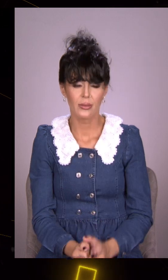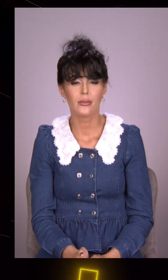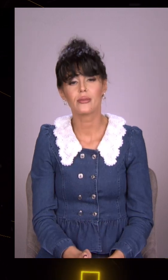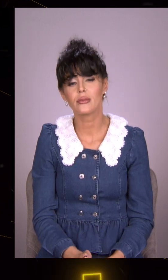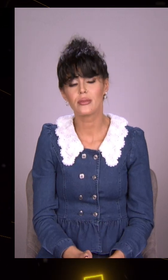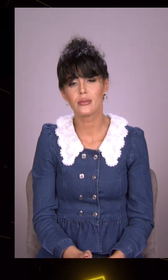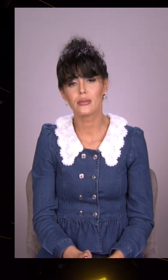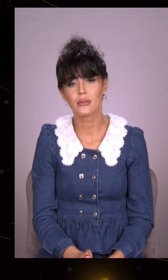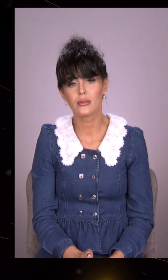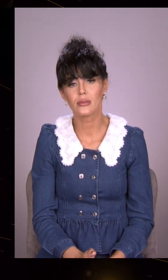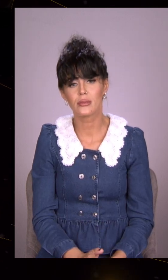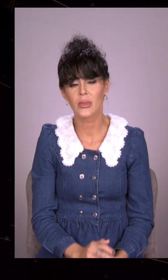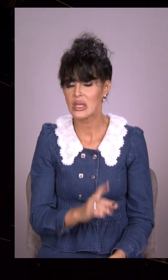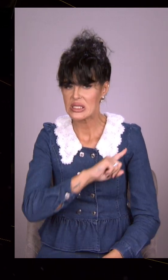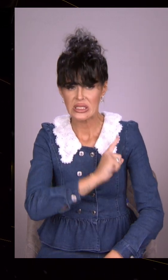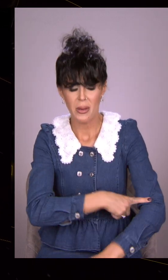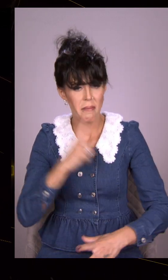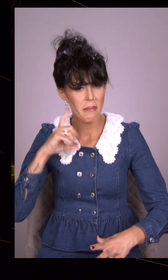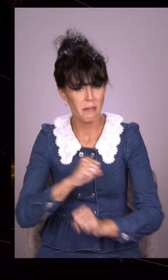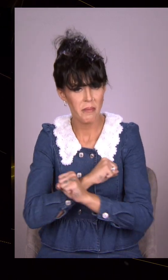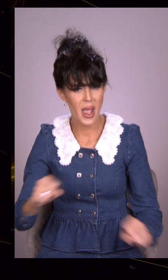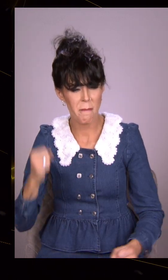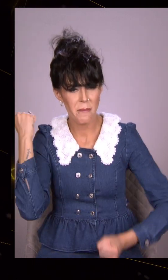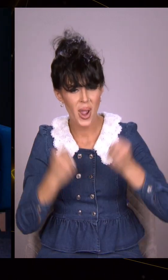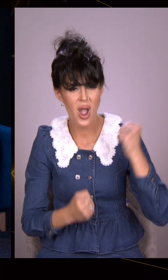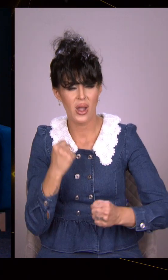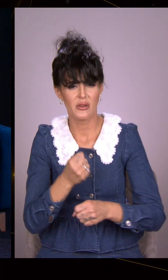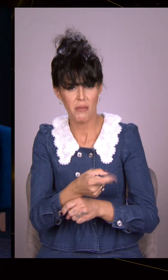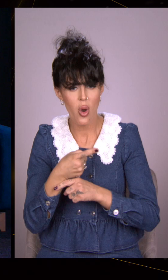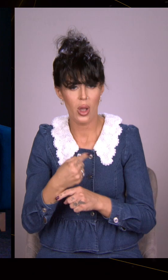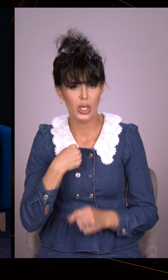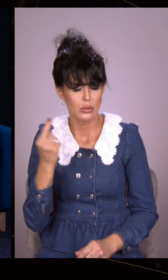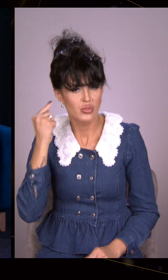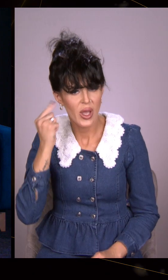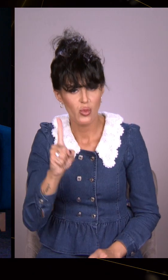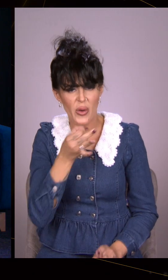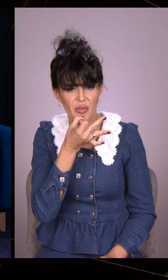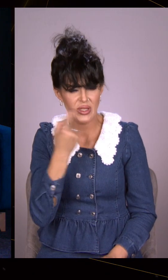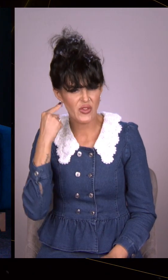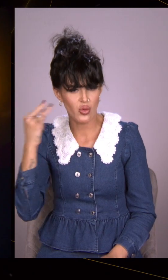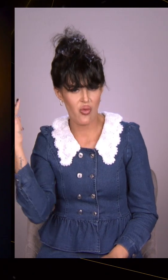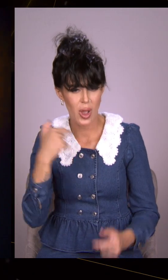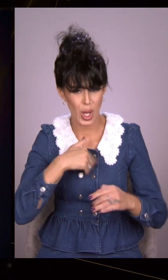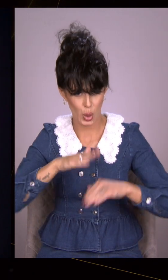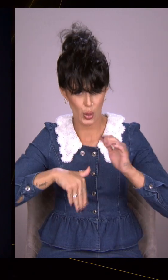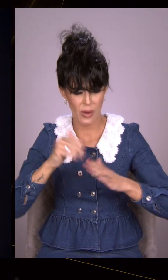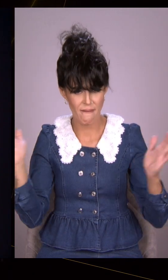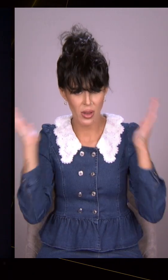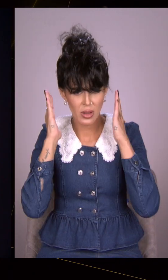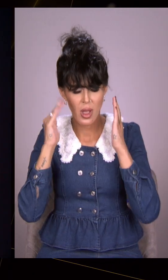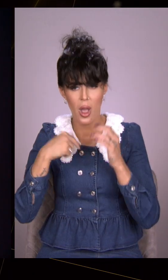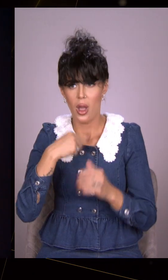Так стріляли, так бахкали, і я почула просто свіст. Я закрила уші і дивлюся,